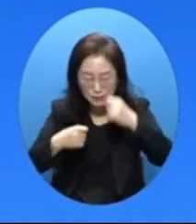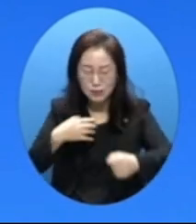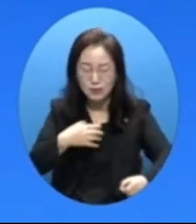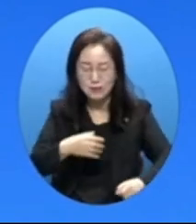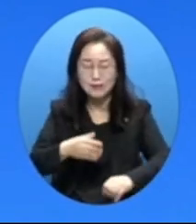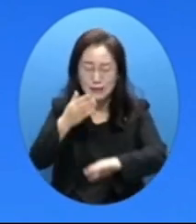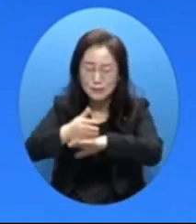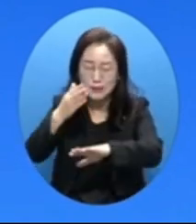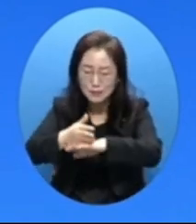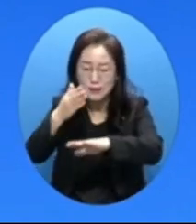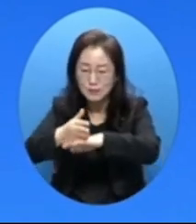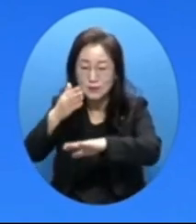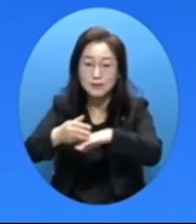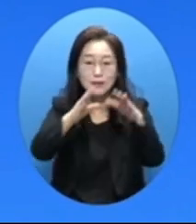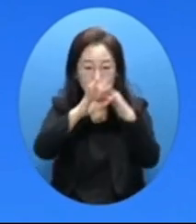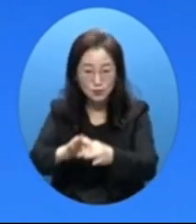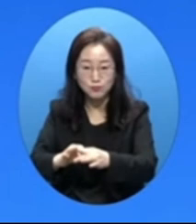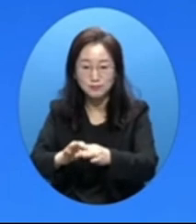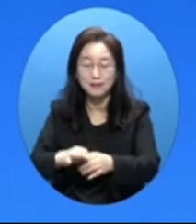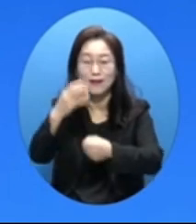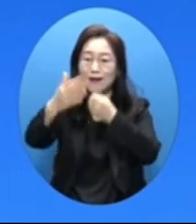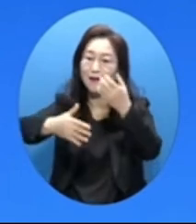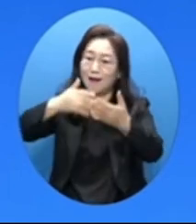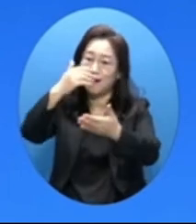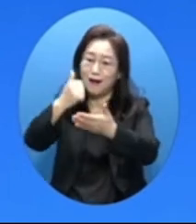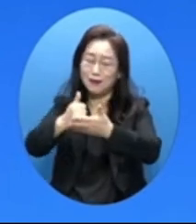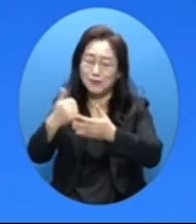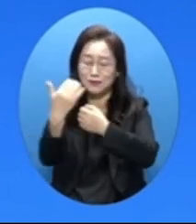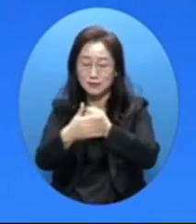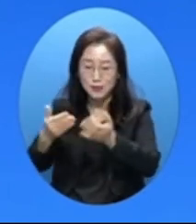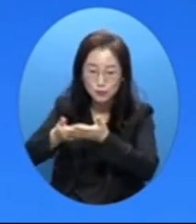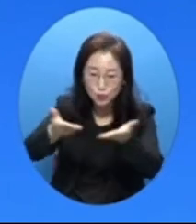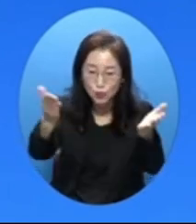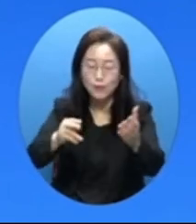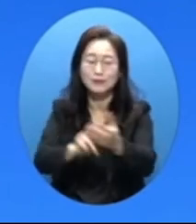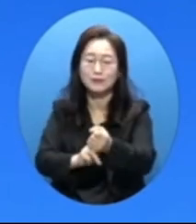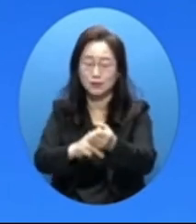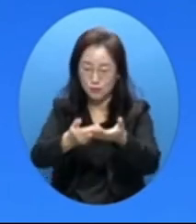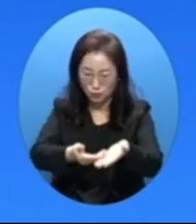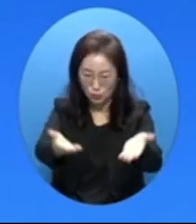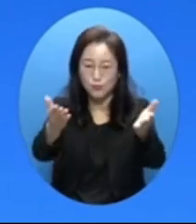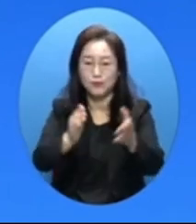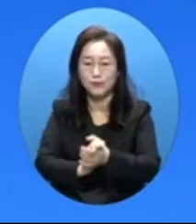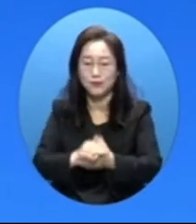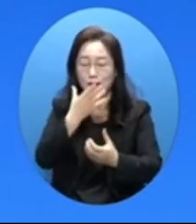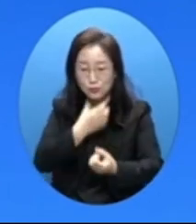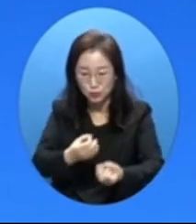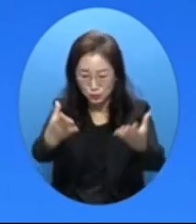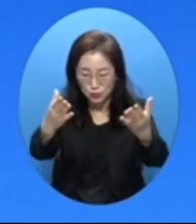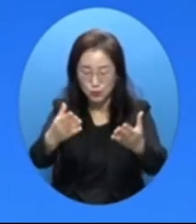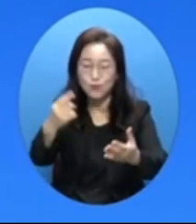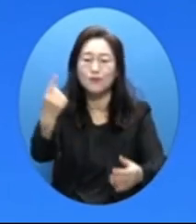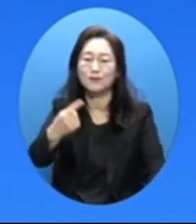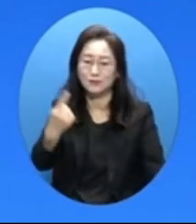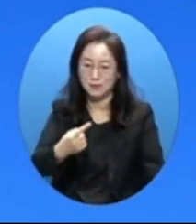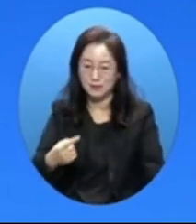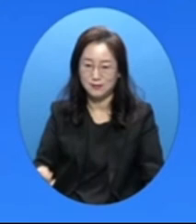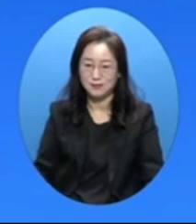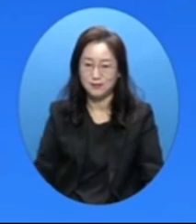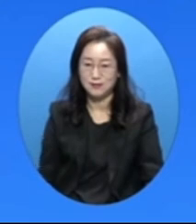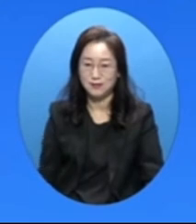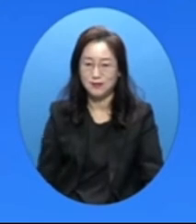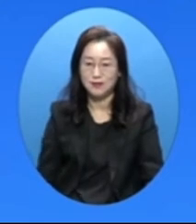감사하고 감사하고 또 감사하고 감사하면 하나님이 은혜가 임합니다 기적이 합니다 하나님의 축복이 임하게 되는 것입니다